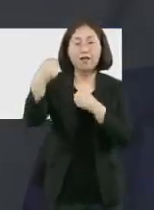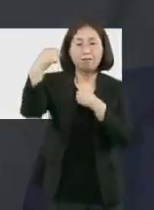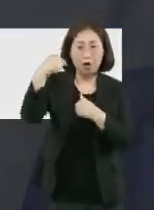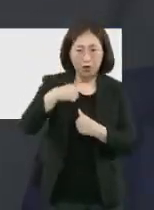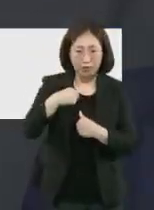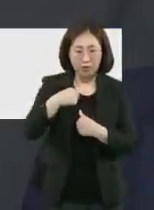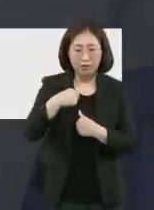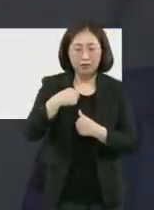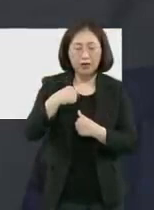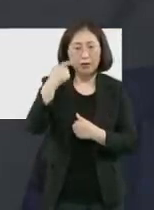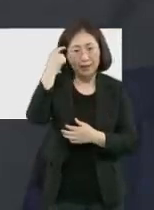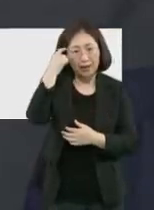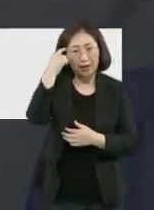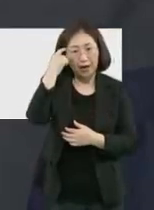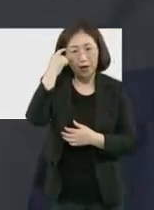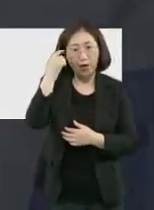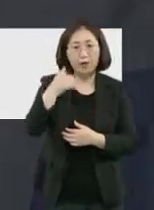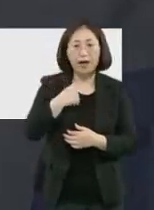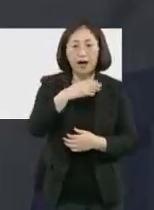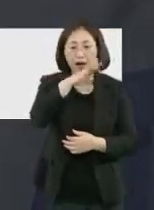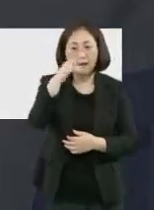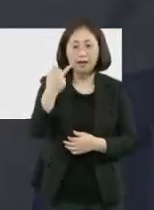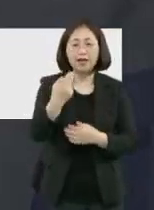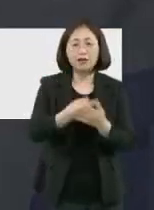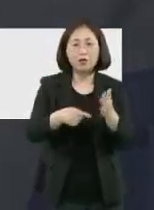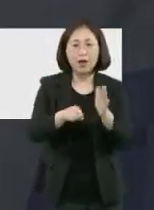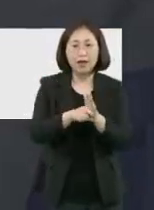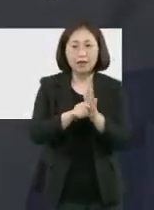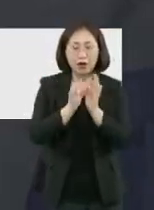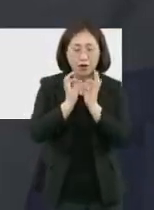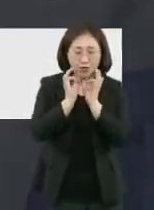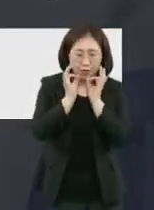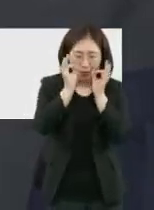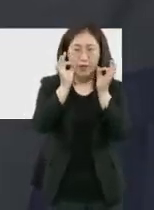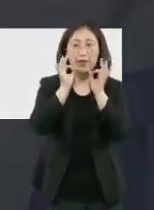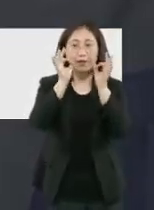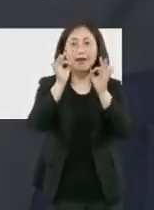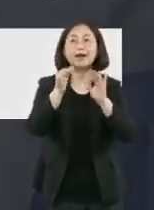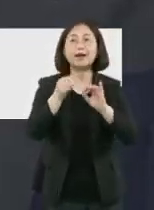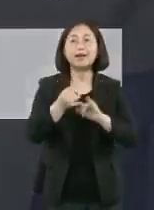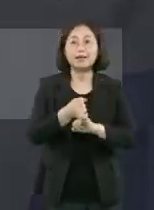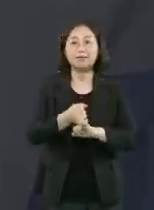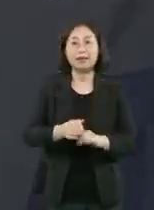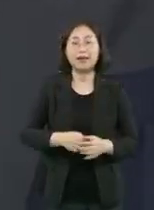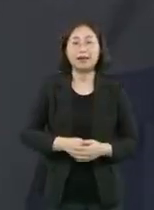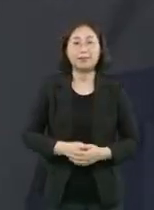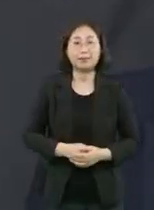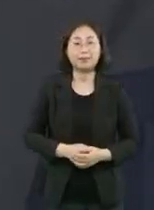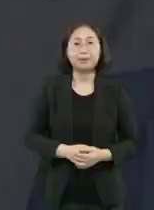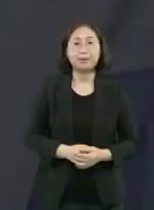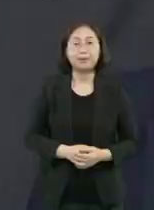명령으로 받들고 제가 예산을 위해서 혼신의 노력을 다하겠습니다.